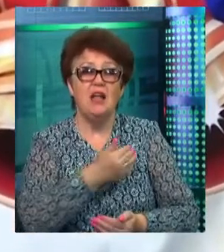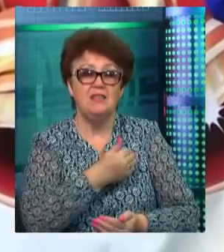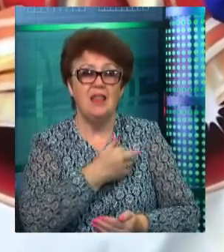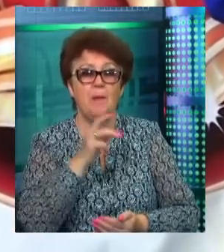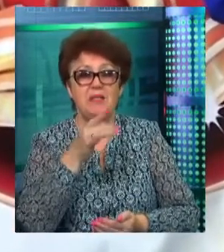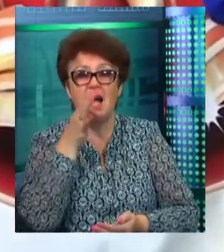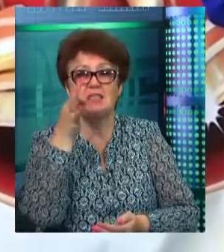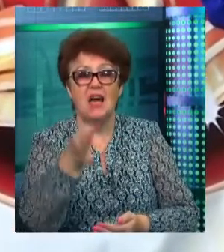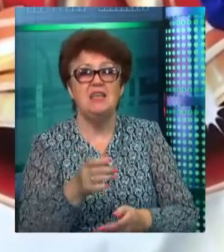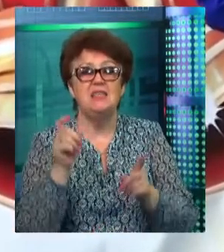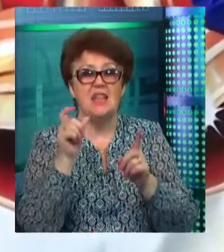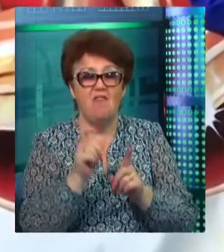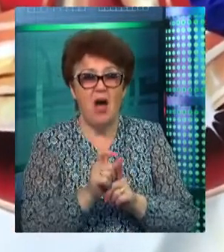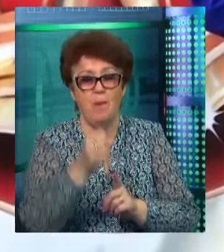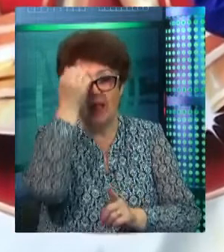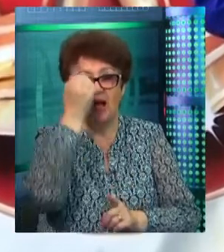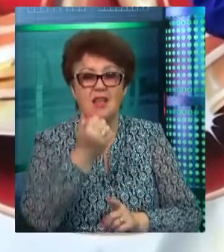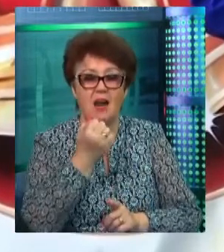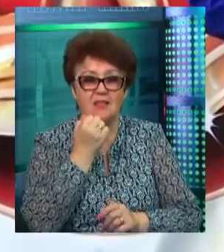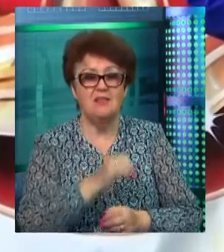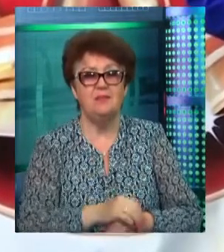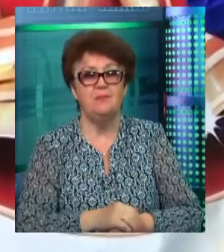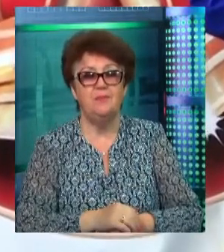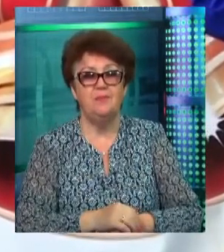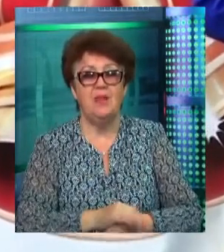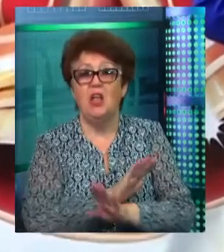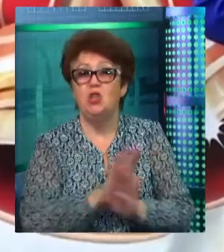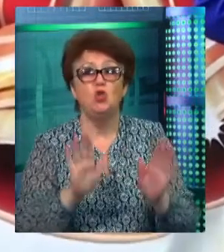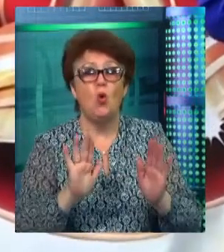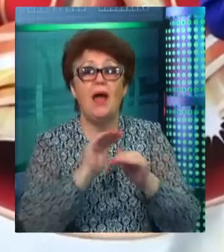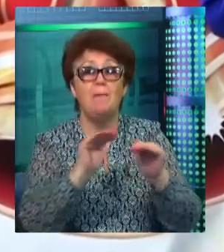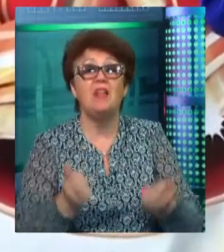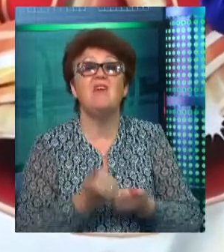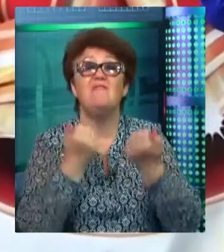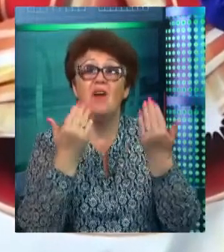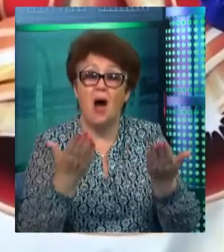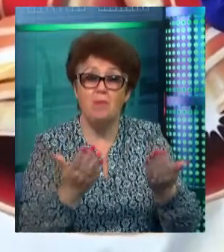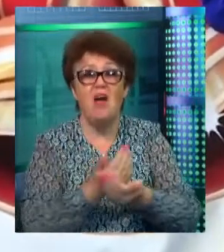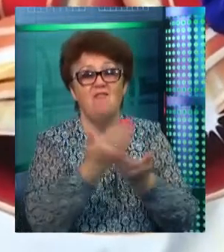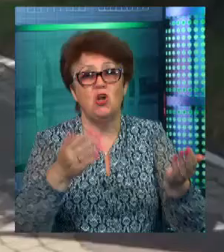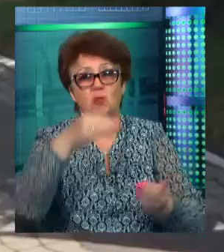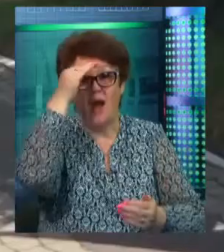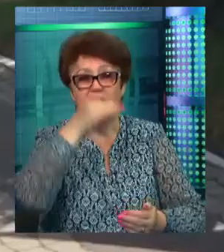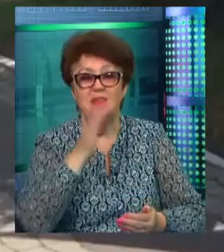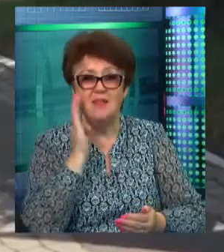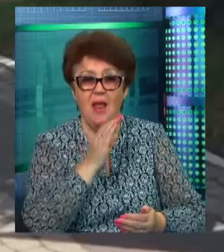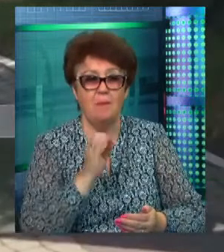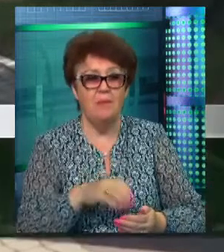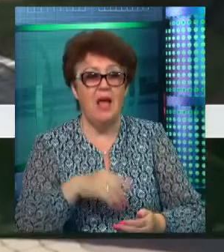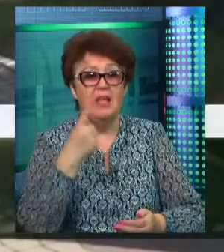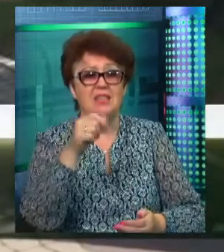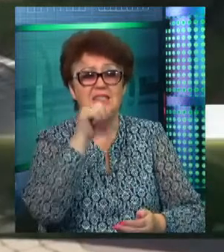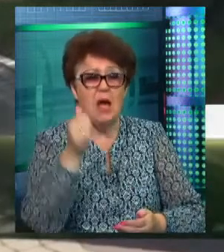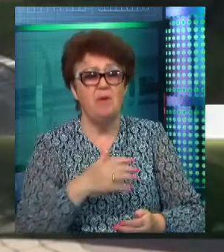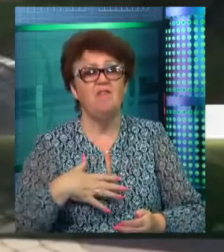сказать слова благодарности не только ребята вам но и вашим родителям один из самых